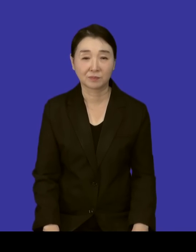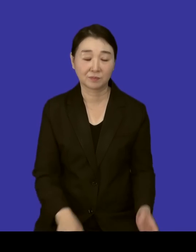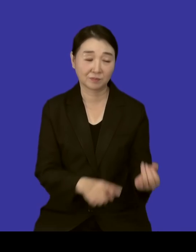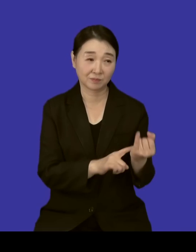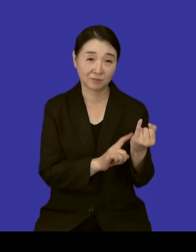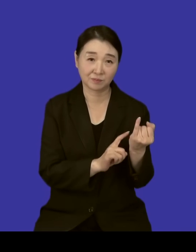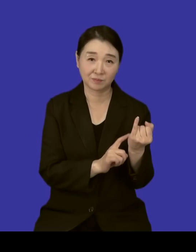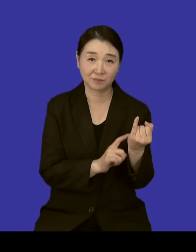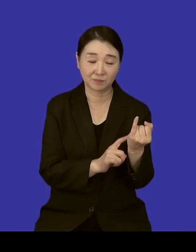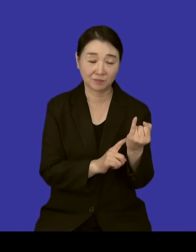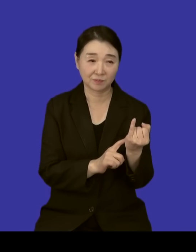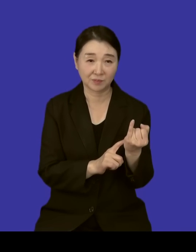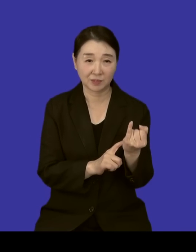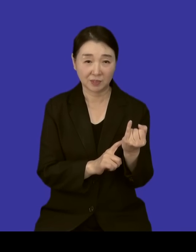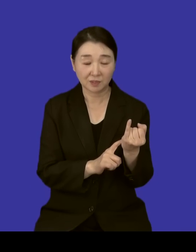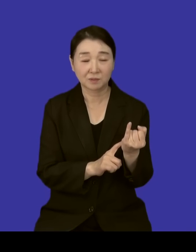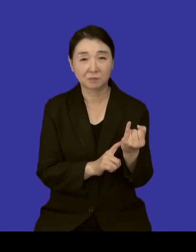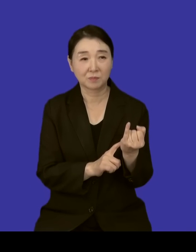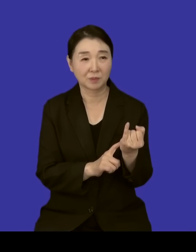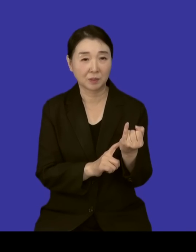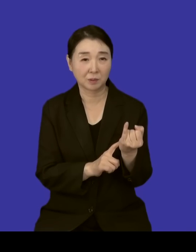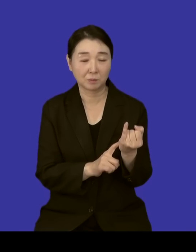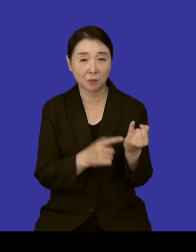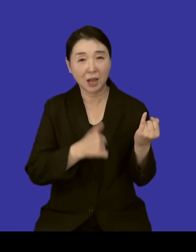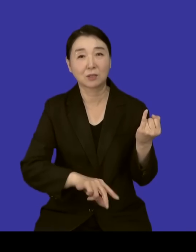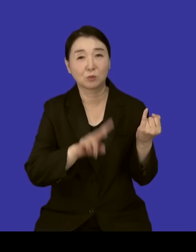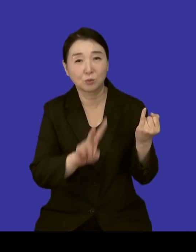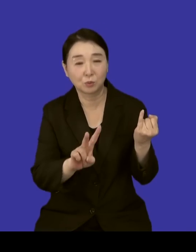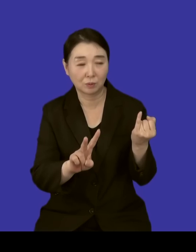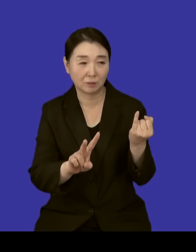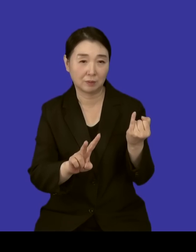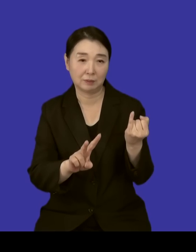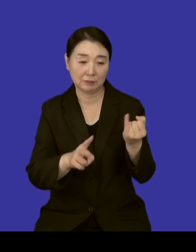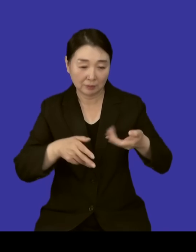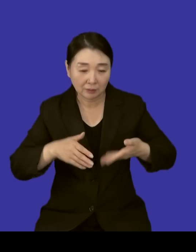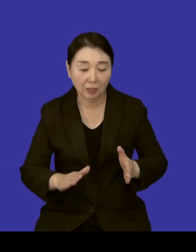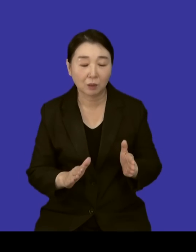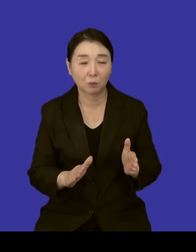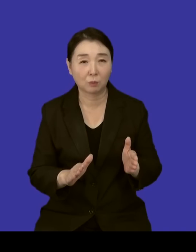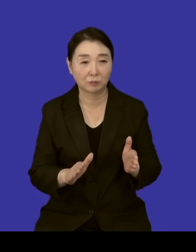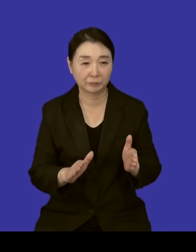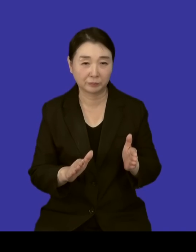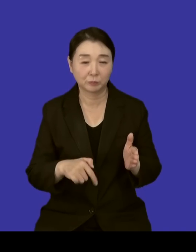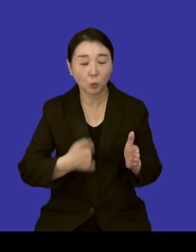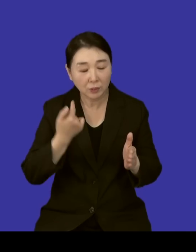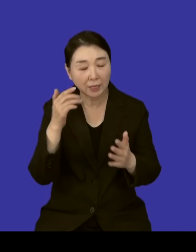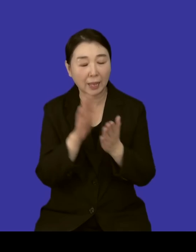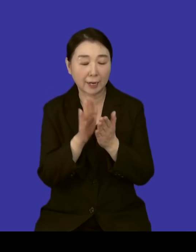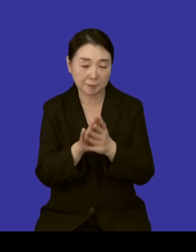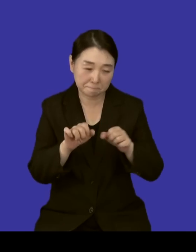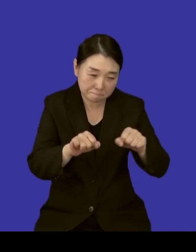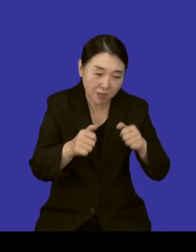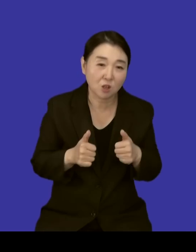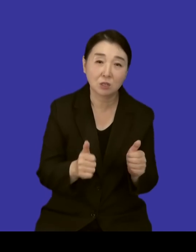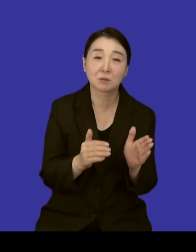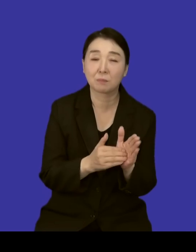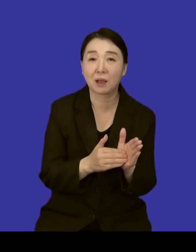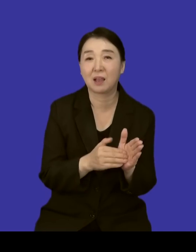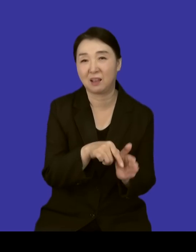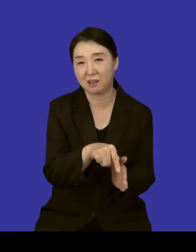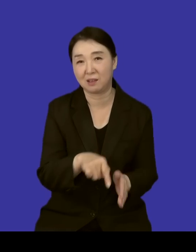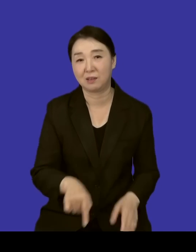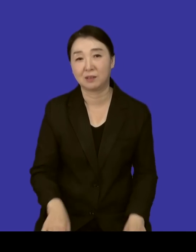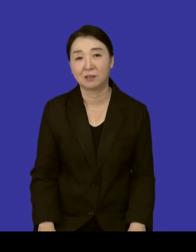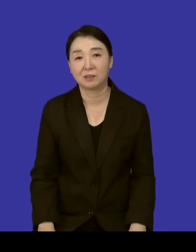살아서 일구셨잖아요. 예. 그러니까 이게 짐이 법인 거예요. 예, 그러니까 예, 예. 이제 그래서 이제 아침부터 예, 예. 이제